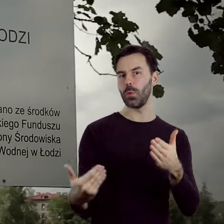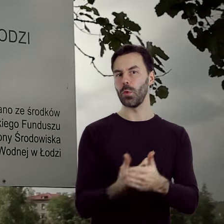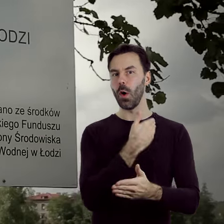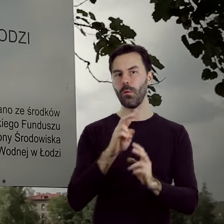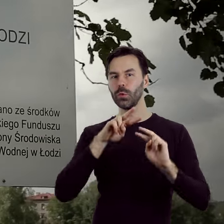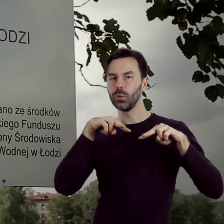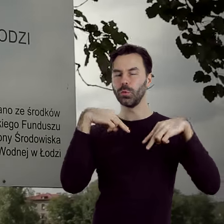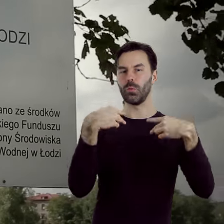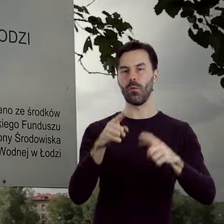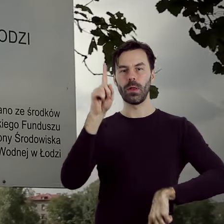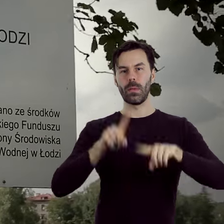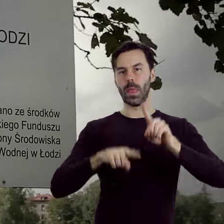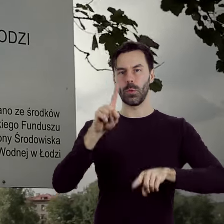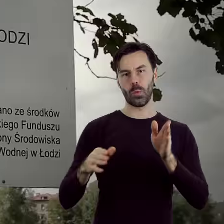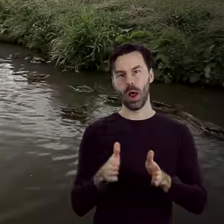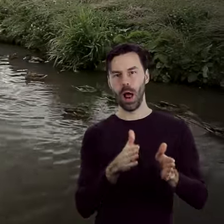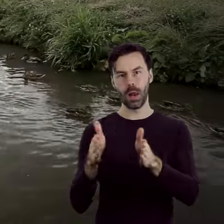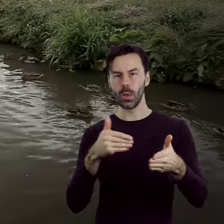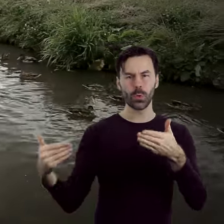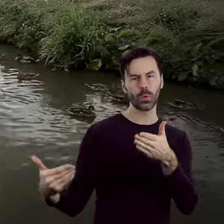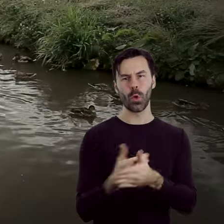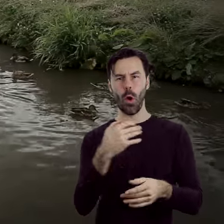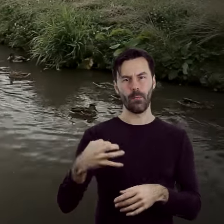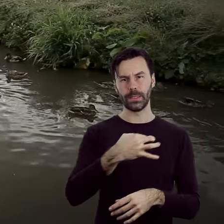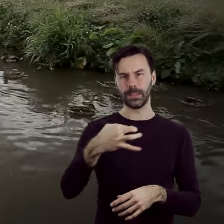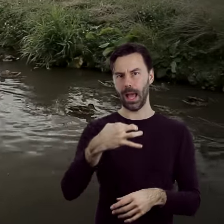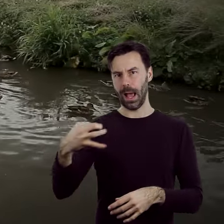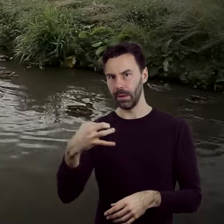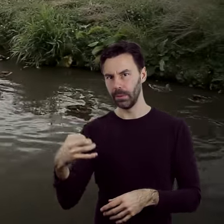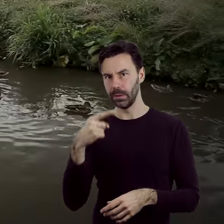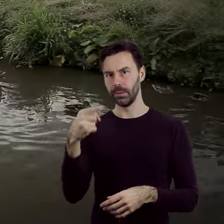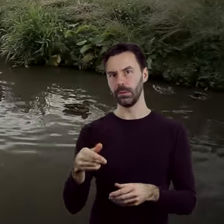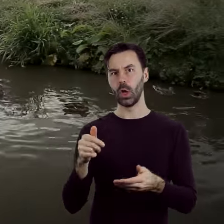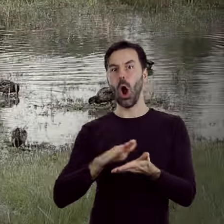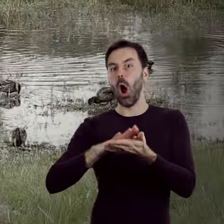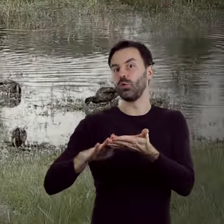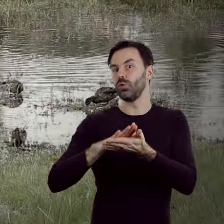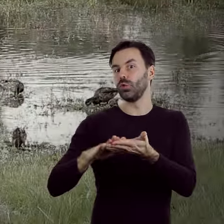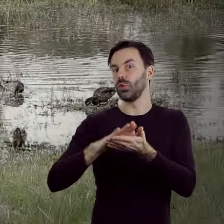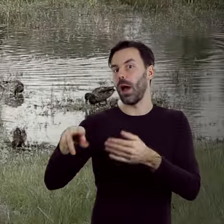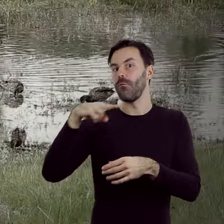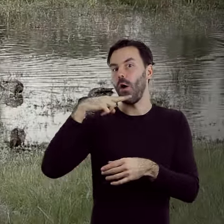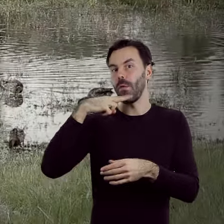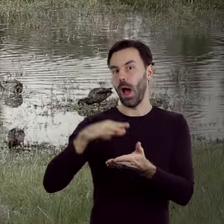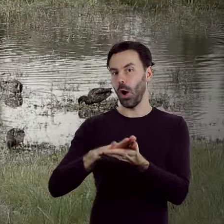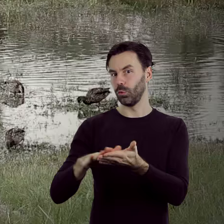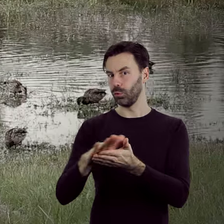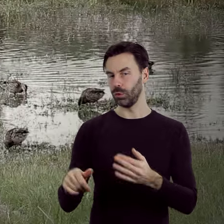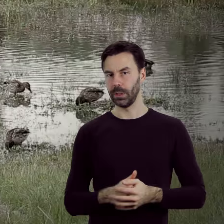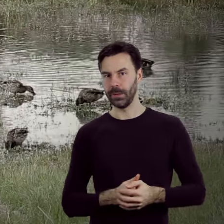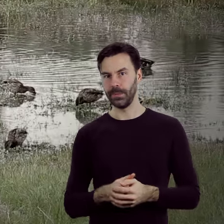odtwarzane jest naturalne koryto rzeki. Powstały na niej nowe stawy, służące m.in. do naturalnego oczyszczania